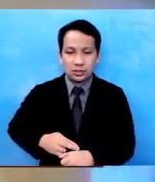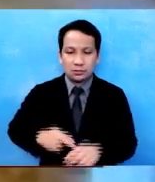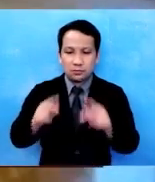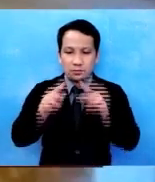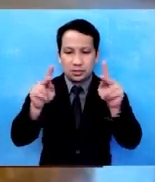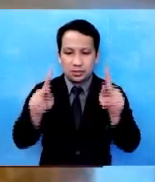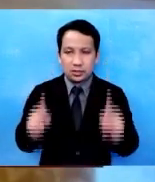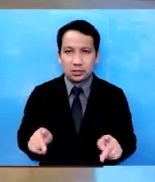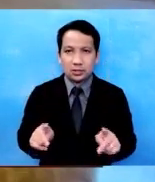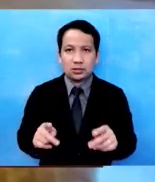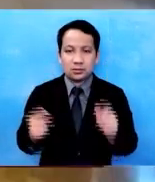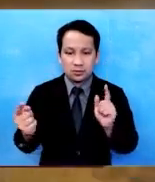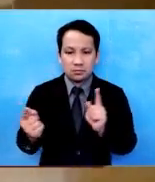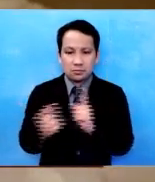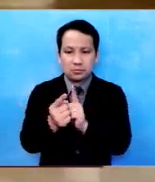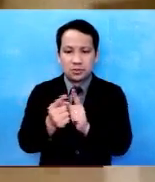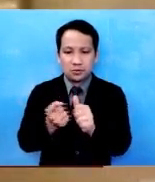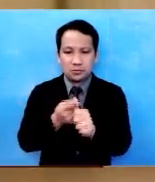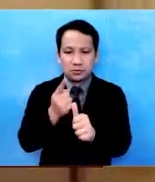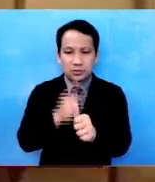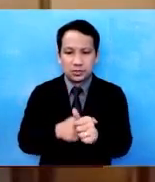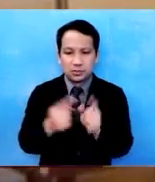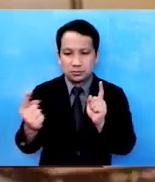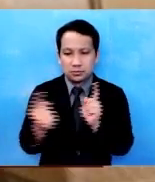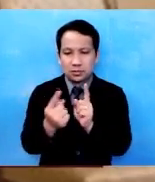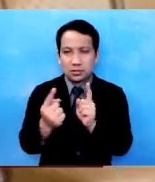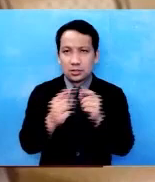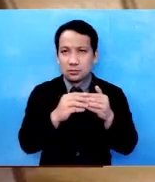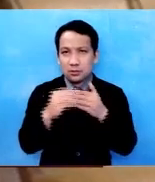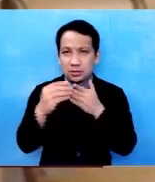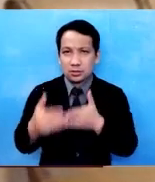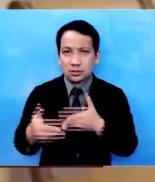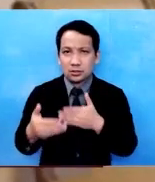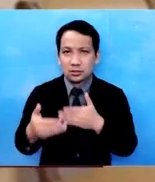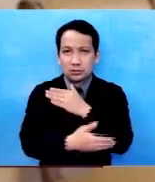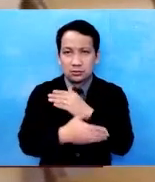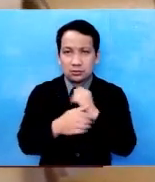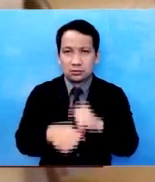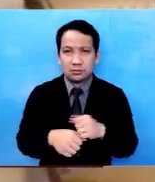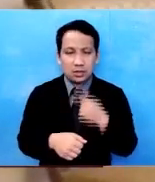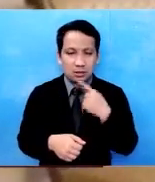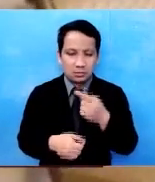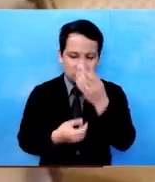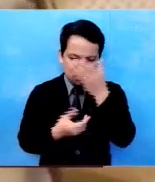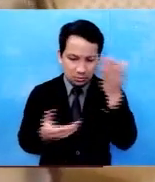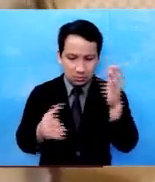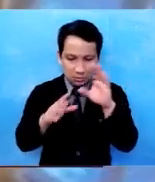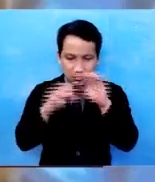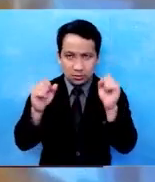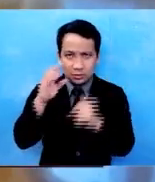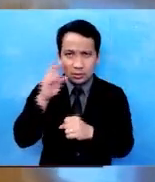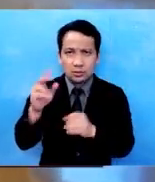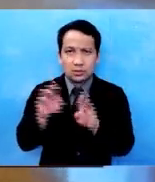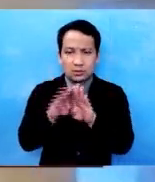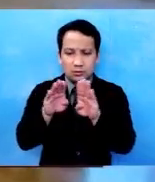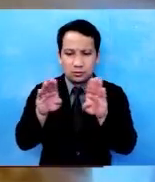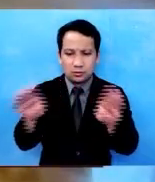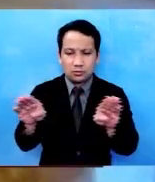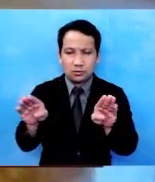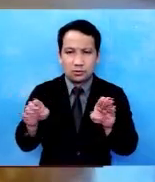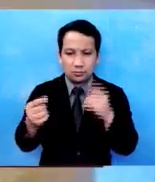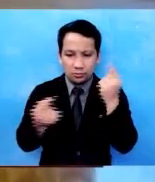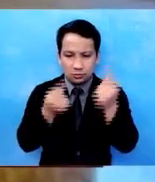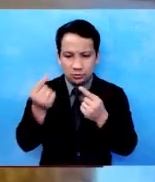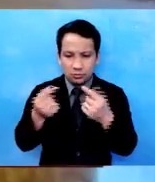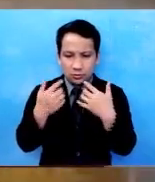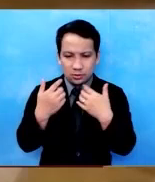na nagkita ang dalawang heads of state. At dito nga sinabi ni Pangulong Bongbong Marcos ay bubuksan niya ang mga issue na